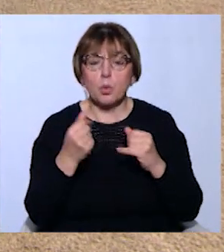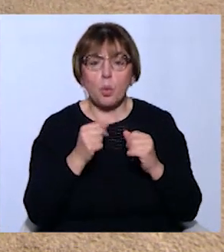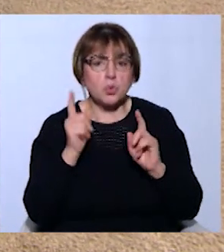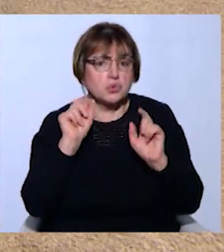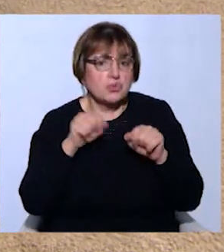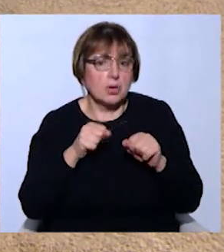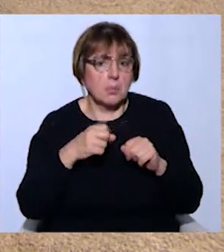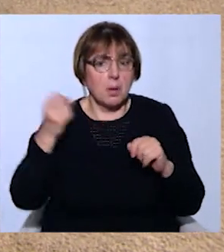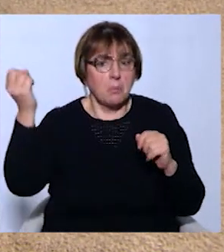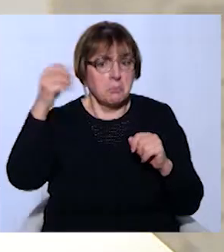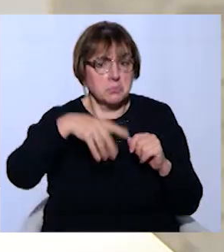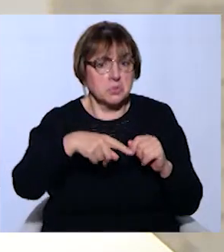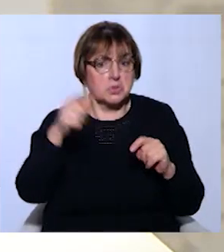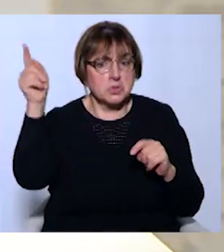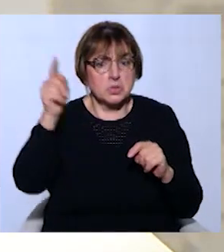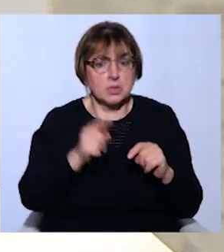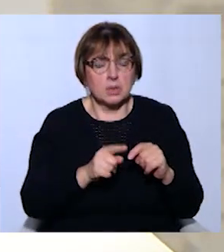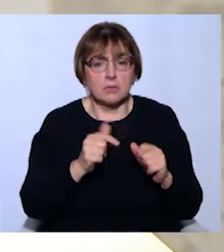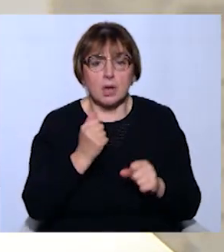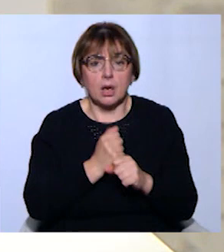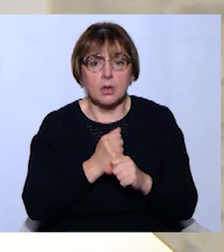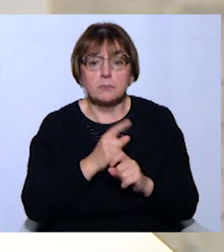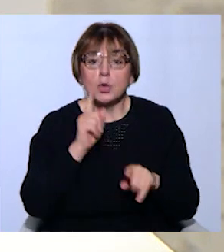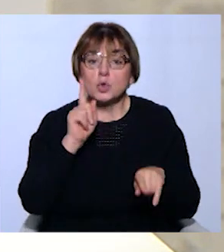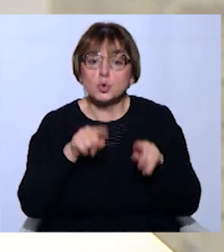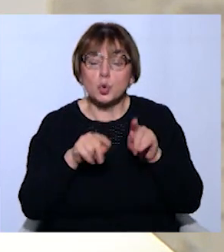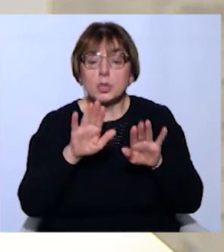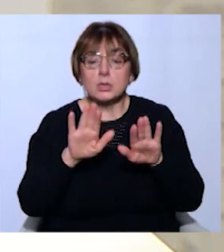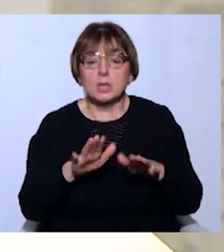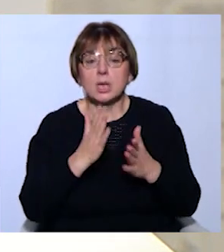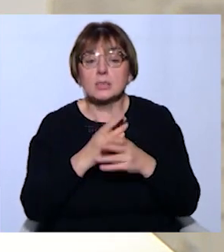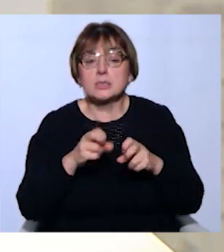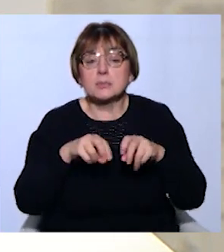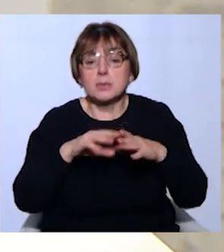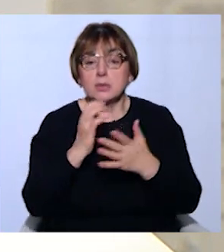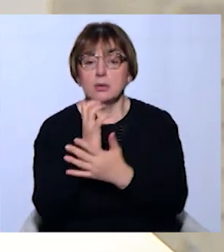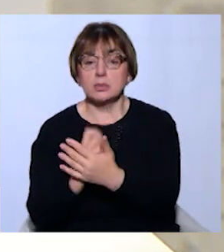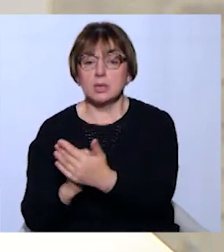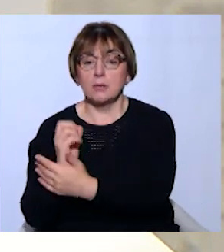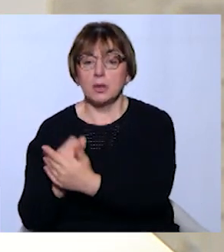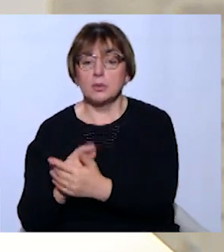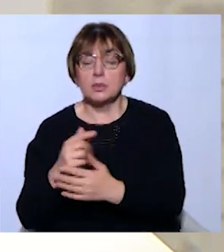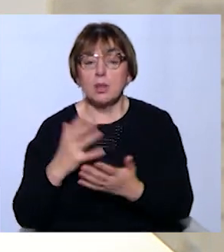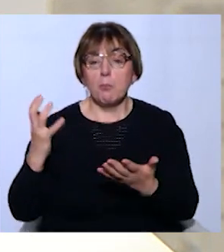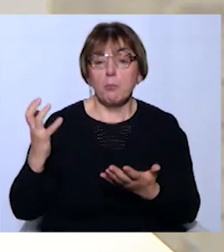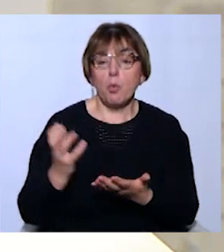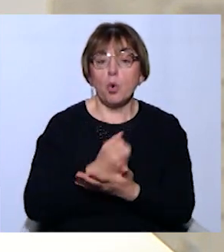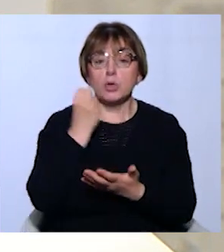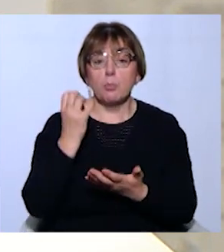ასხივებსო ალბათ იკითხავთ, მაგრამ ნიადაგში ზოგიერთ ადგილებში არის ისეთი საბადოები, სადაც